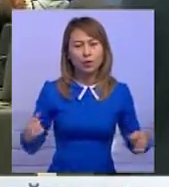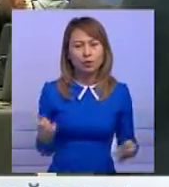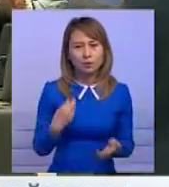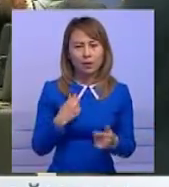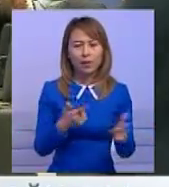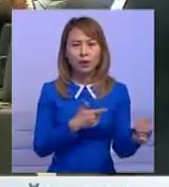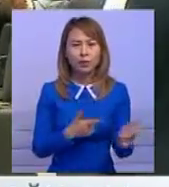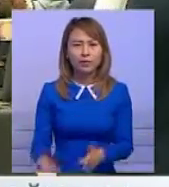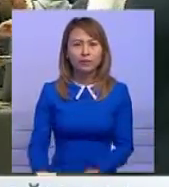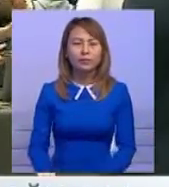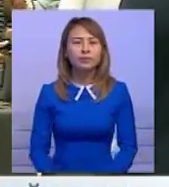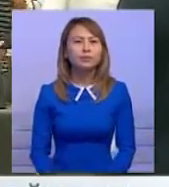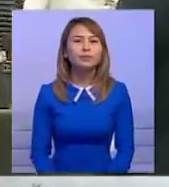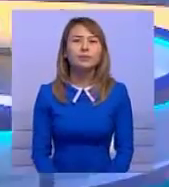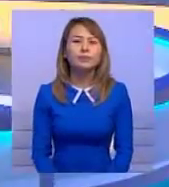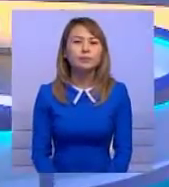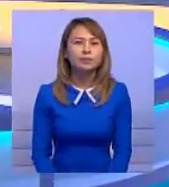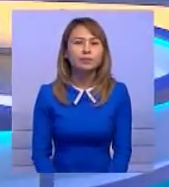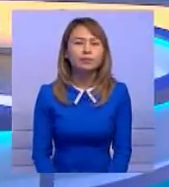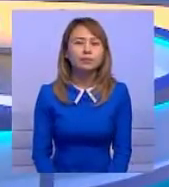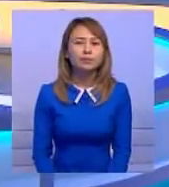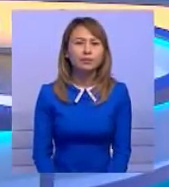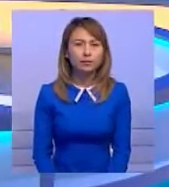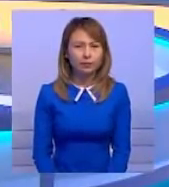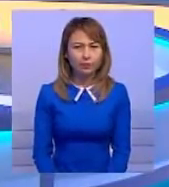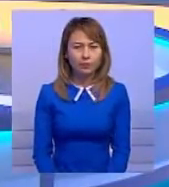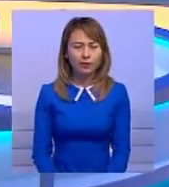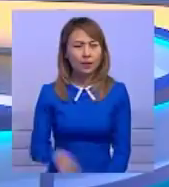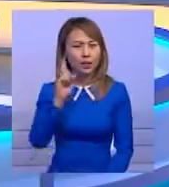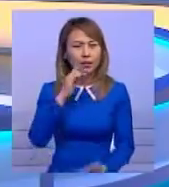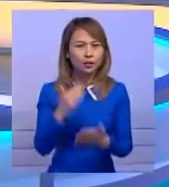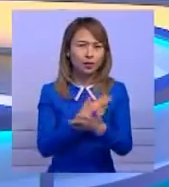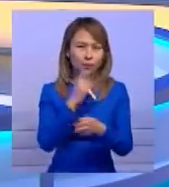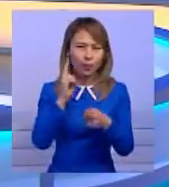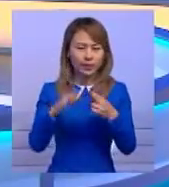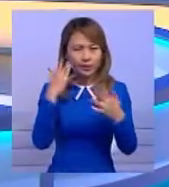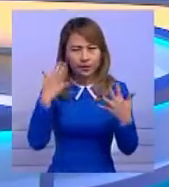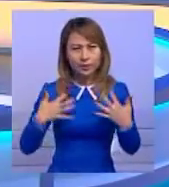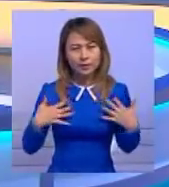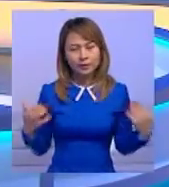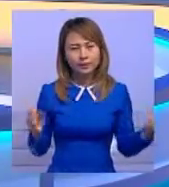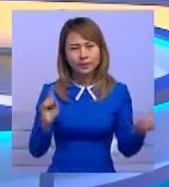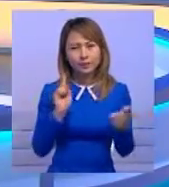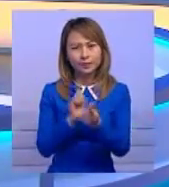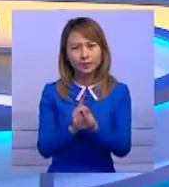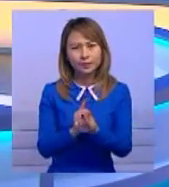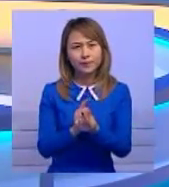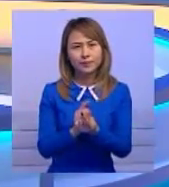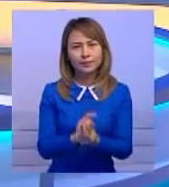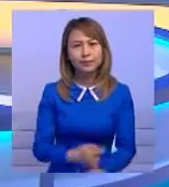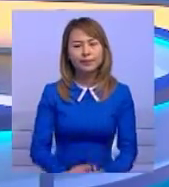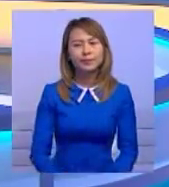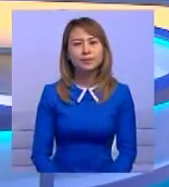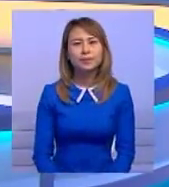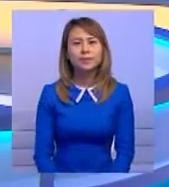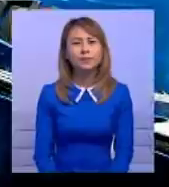қашанда мүдделіміз. Әзірге айтарымыз осы, арнамыздан алсамаңыздар.